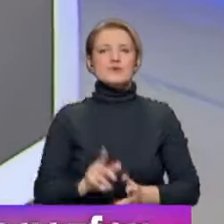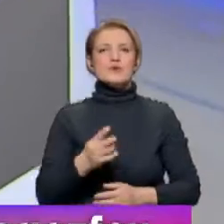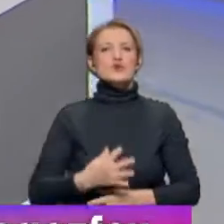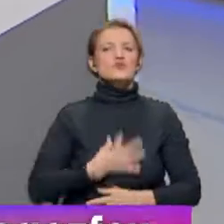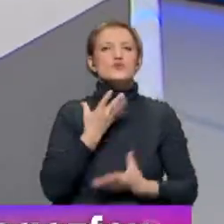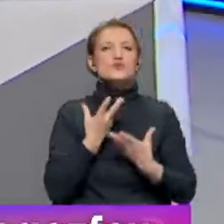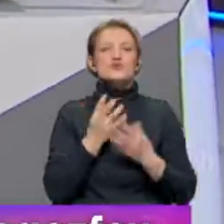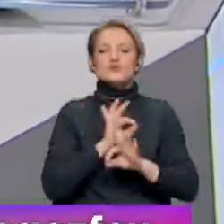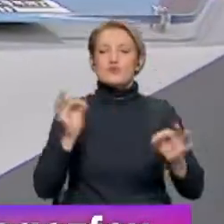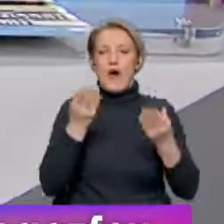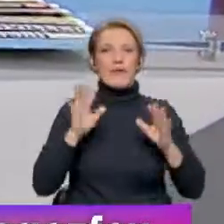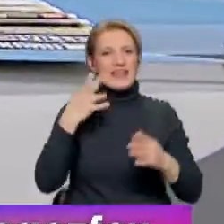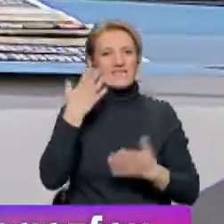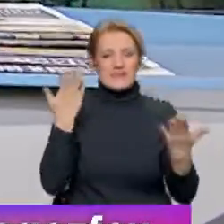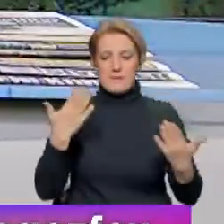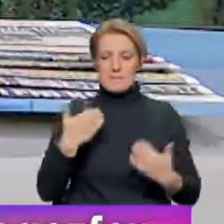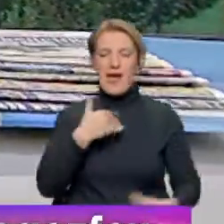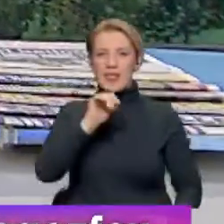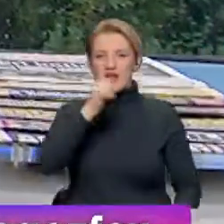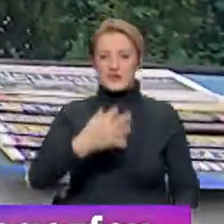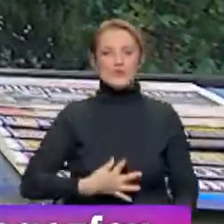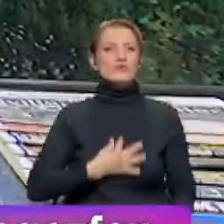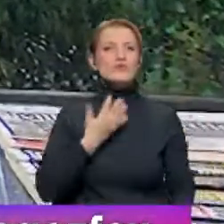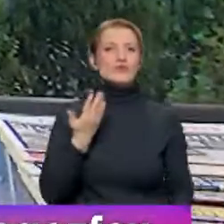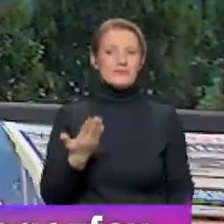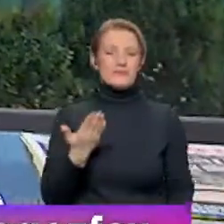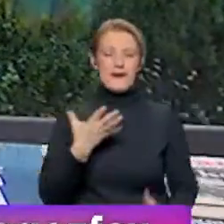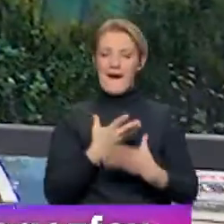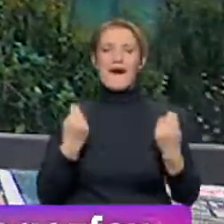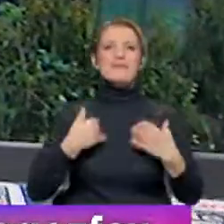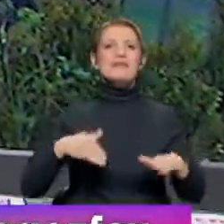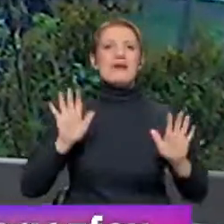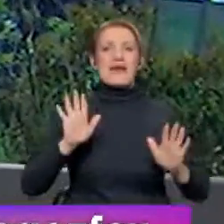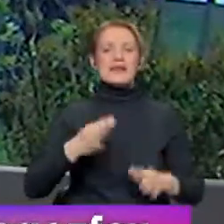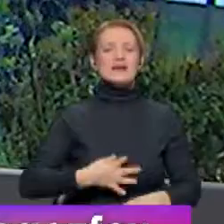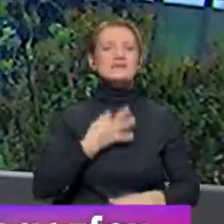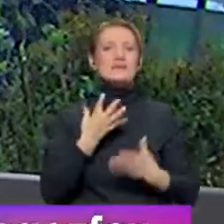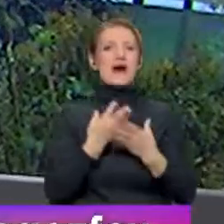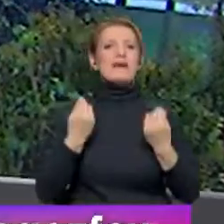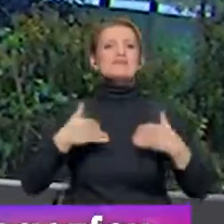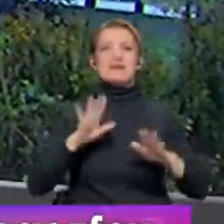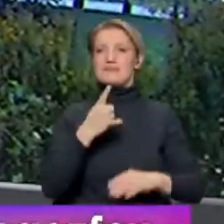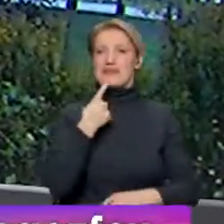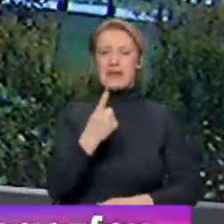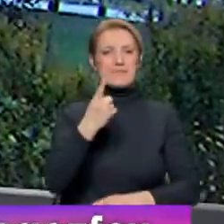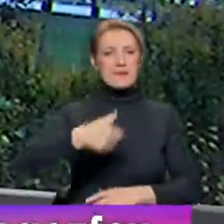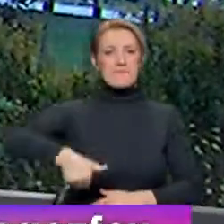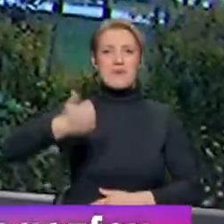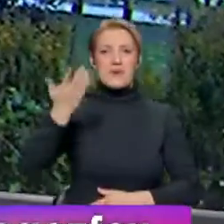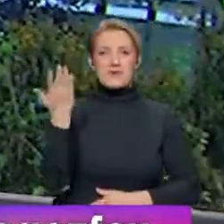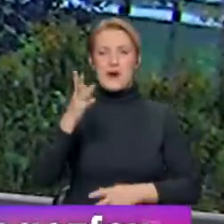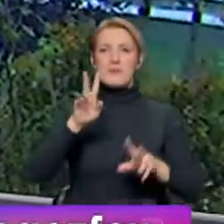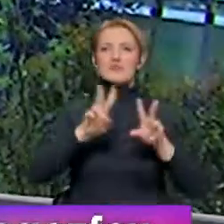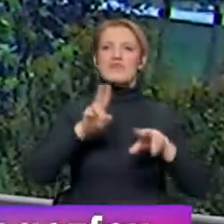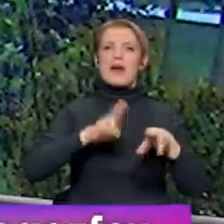Umutsuz olmayın efendim. Ben hiç umudumu yitirmedim diyen bir liderimiz var.